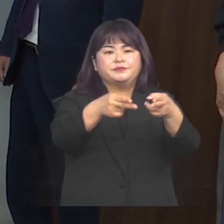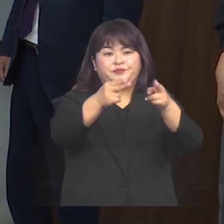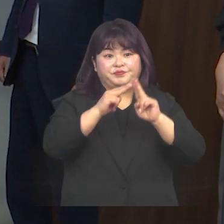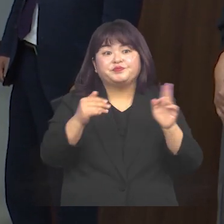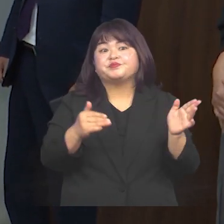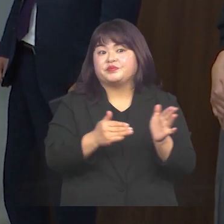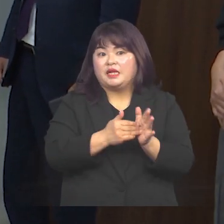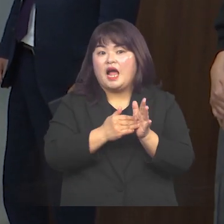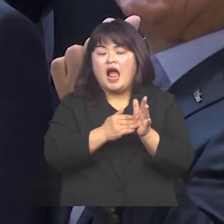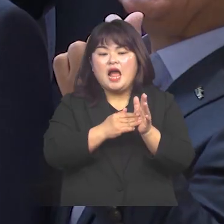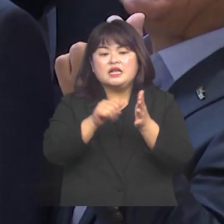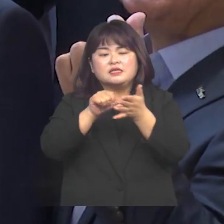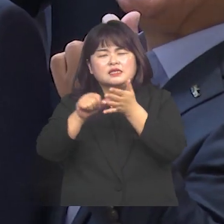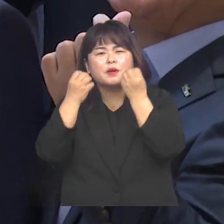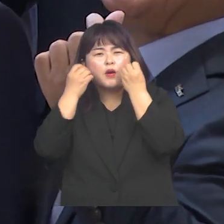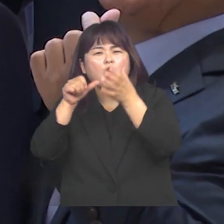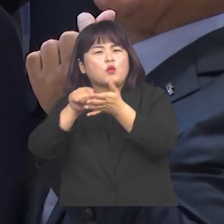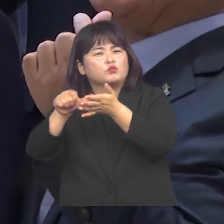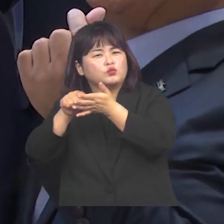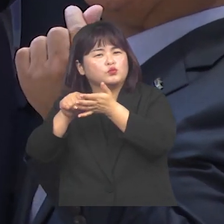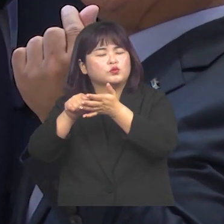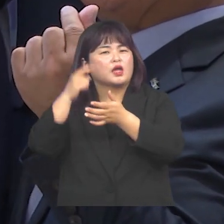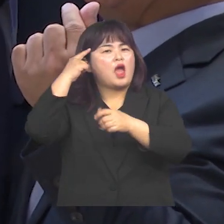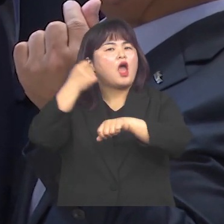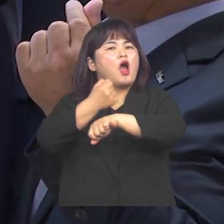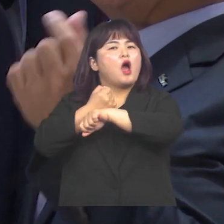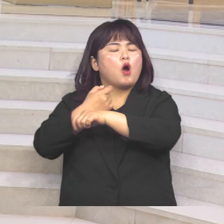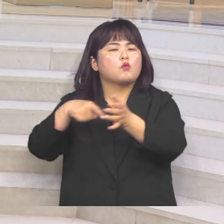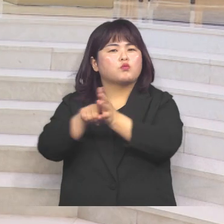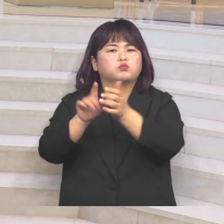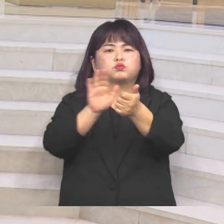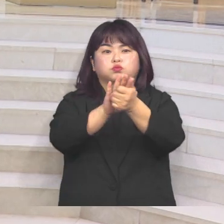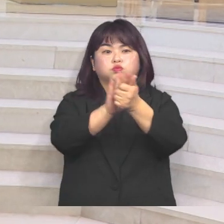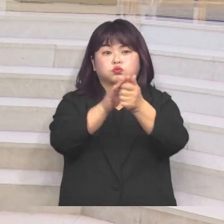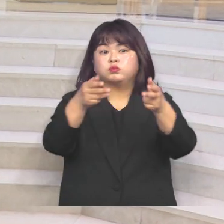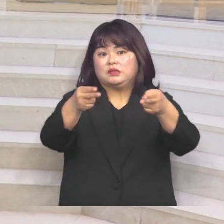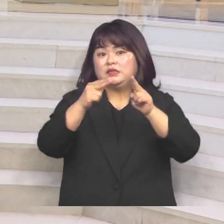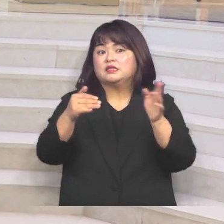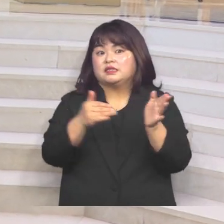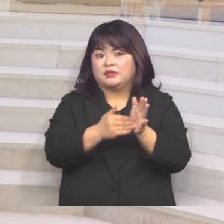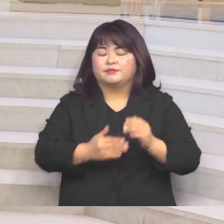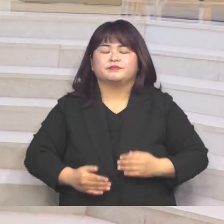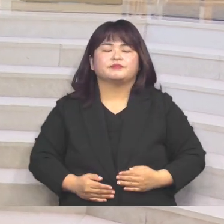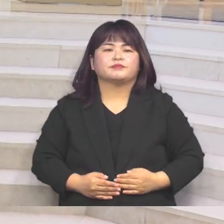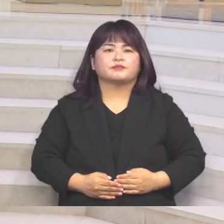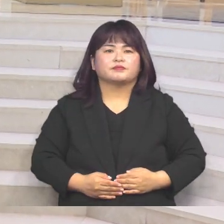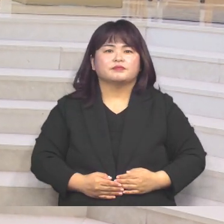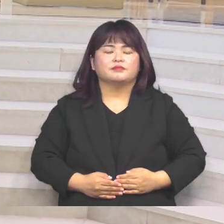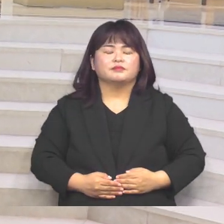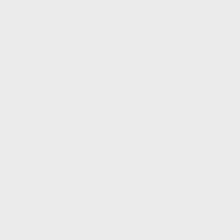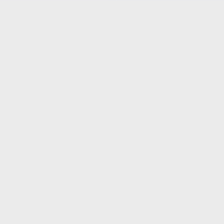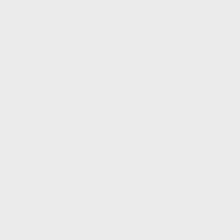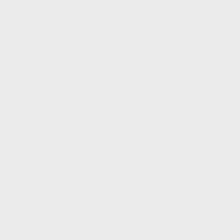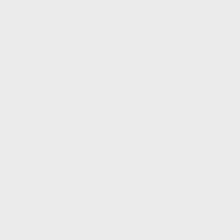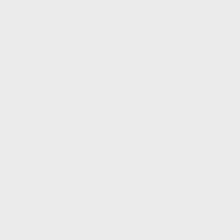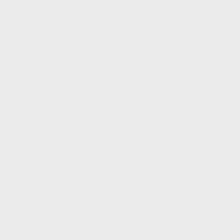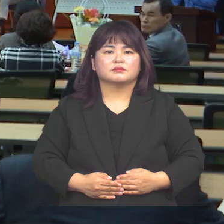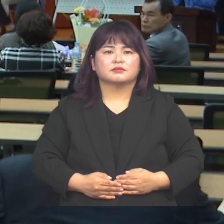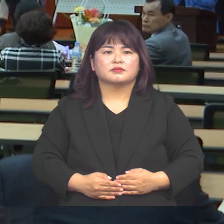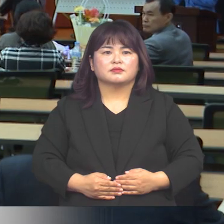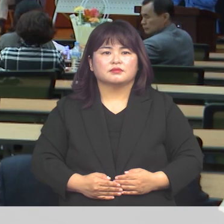기업의 신제품 개발과 연구 검증에 필요한 장비 지원 업무 협약을 체결했습니다.